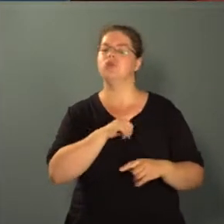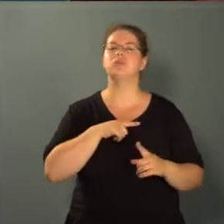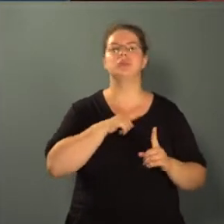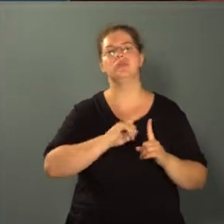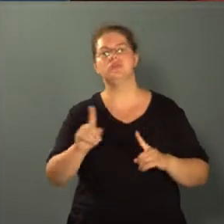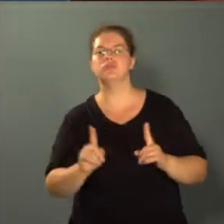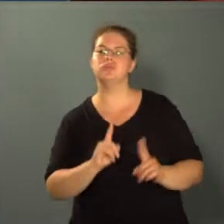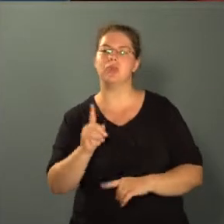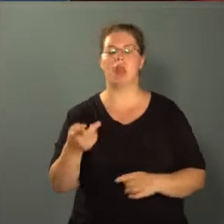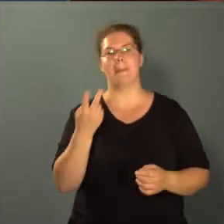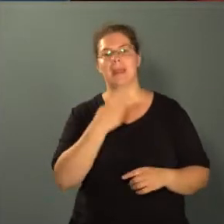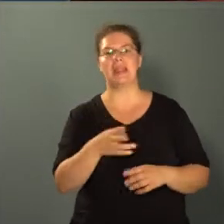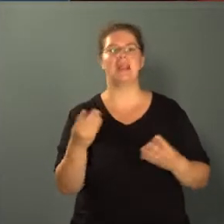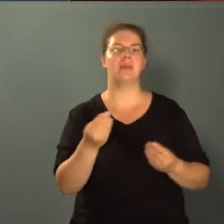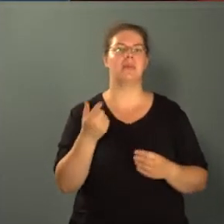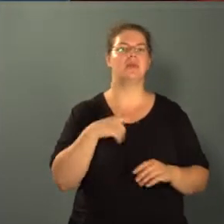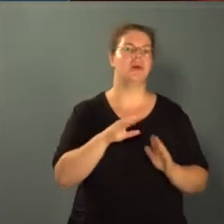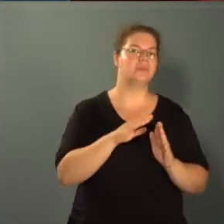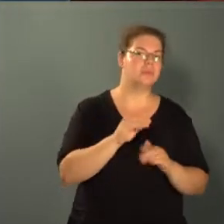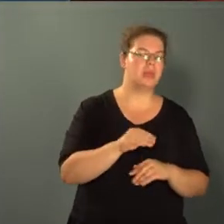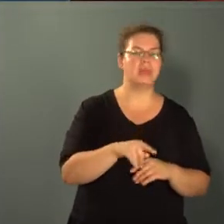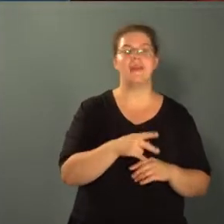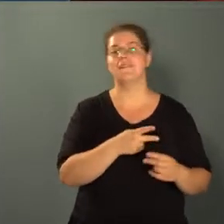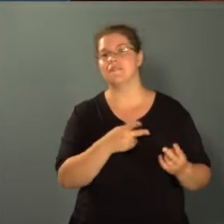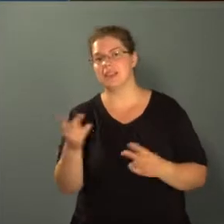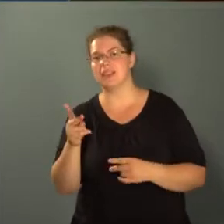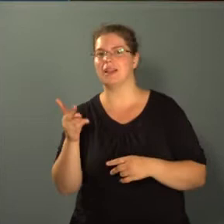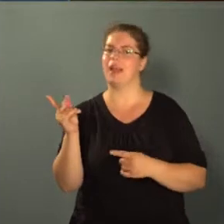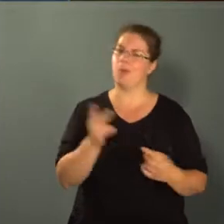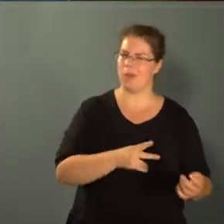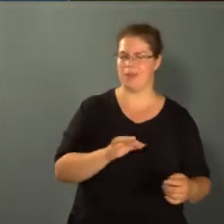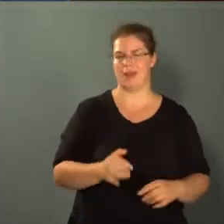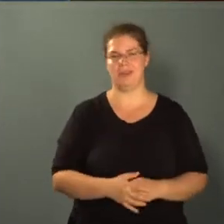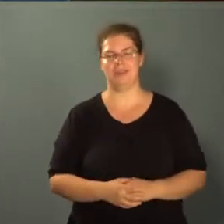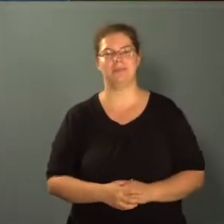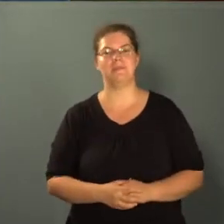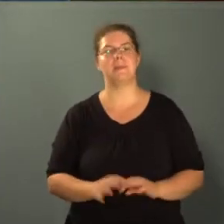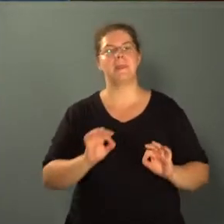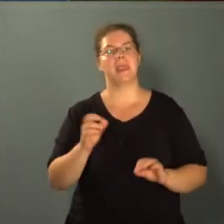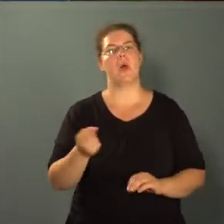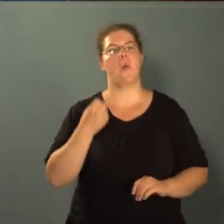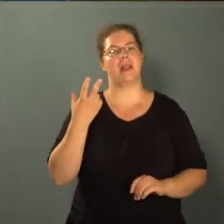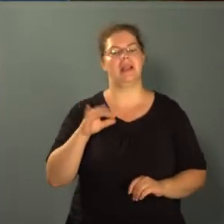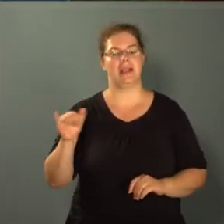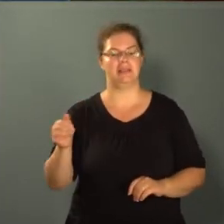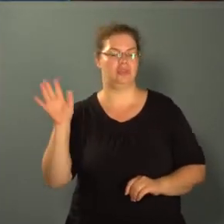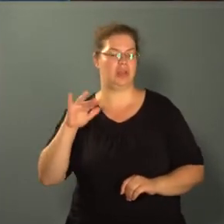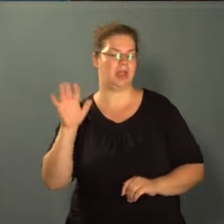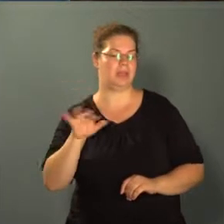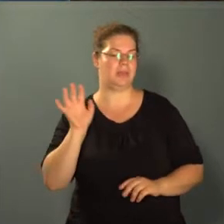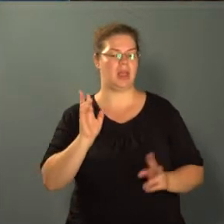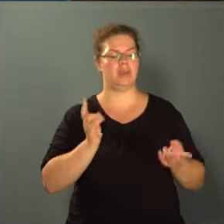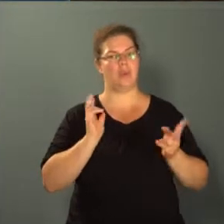kicsit megnézik, hogy milyen könyvek vannak benne, visznek magukkal, de hoznak is könyvet. A jó ötleteknél is